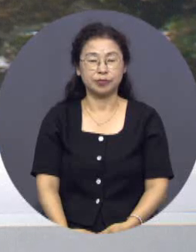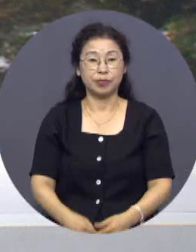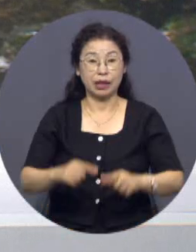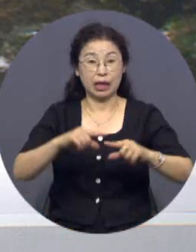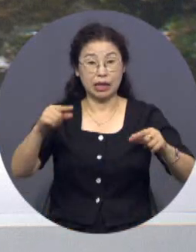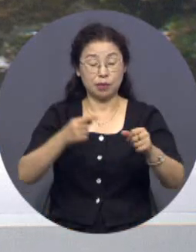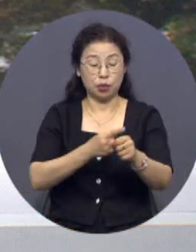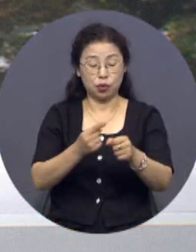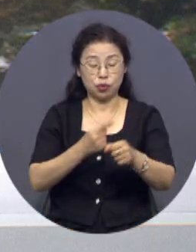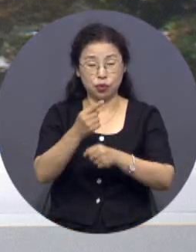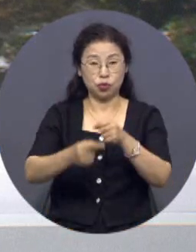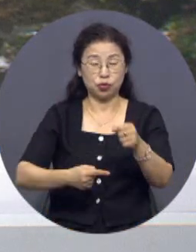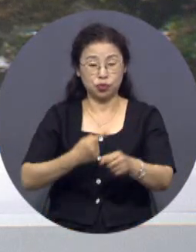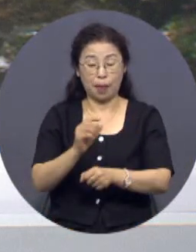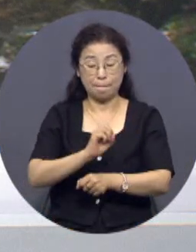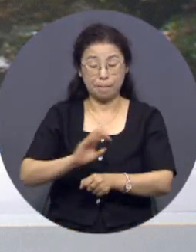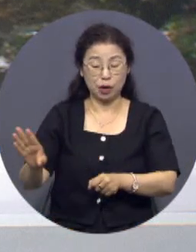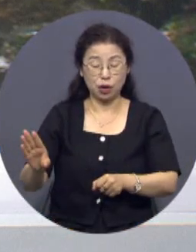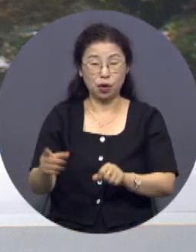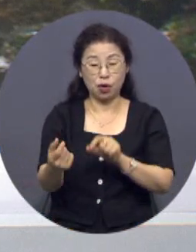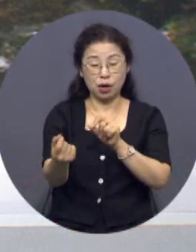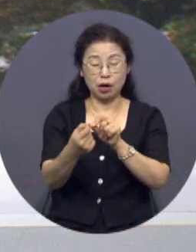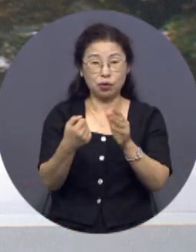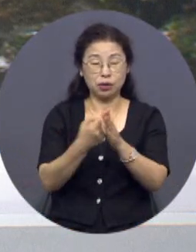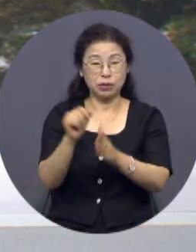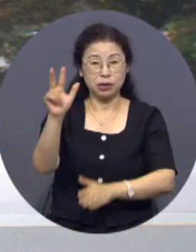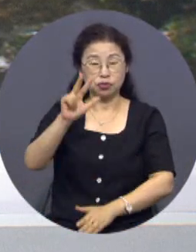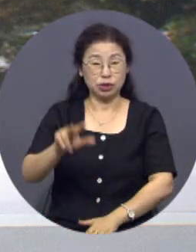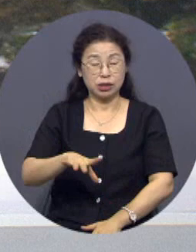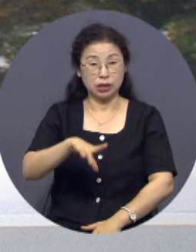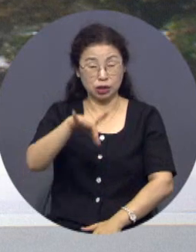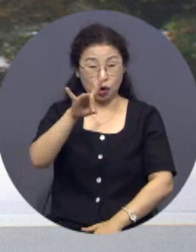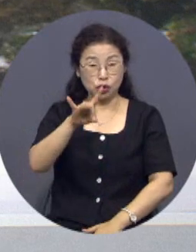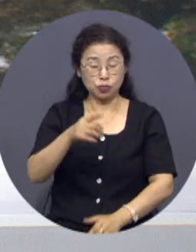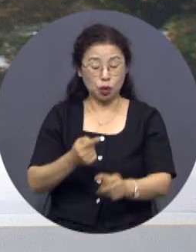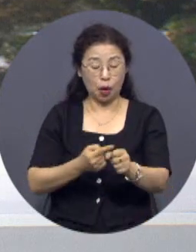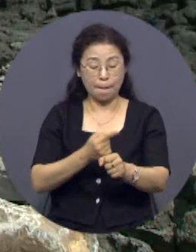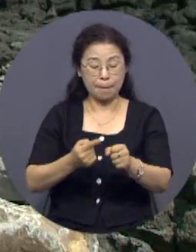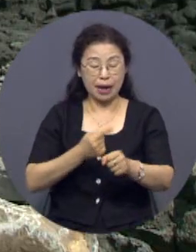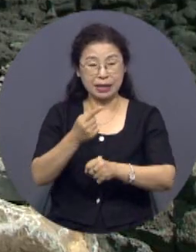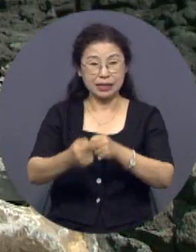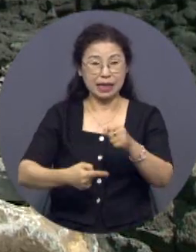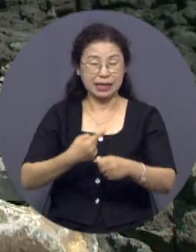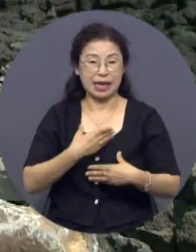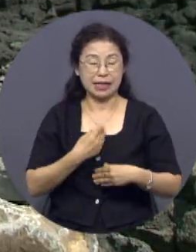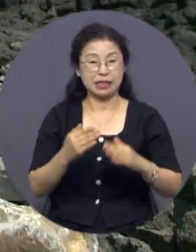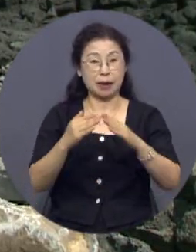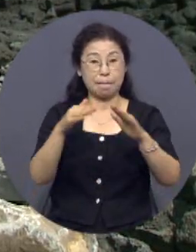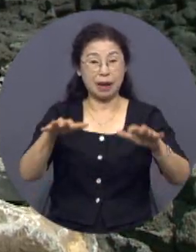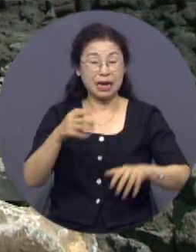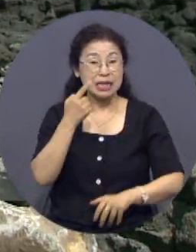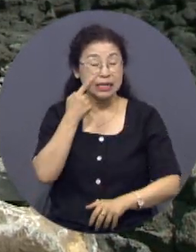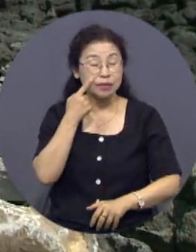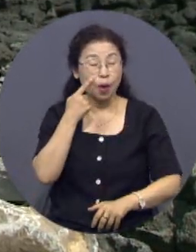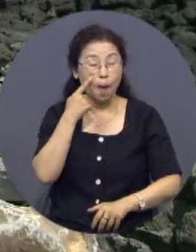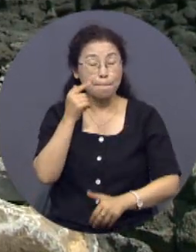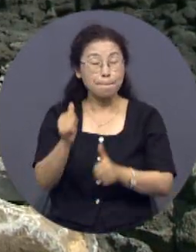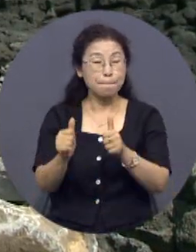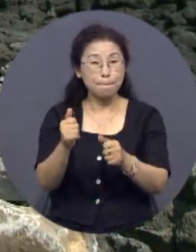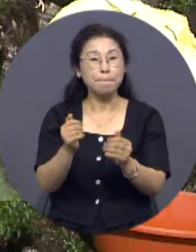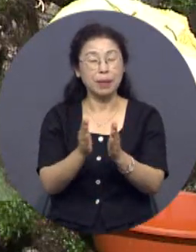후쿠시마 원전 오염수 방류를 앞두고 전국에서 처음으로 수산물 방사능 안전마을 시범 사업이 제주에서